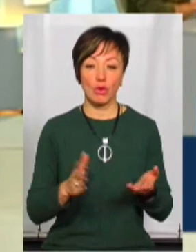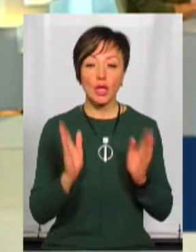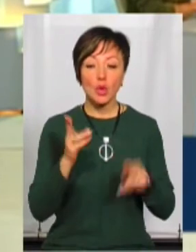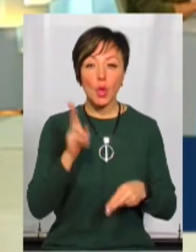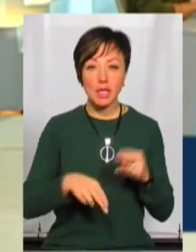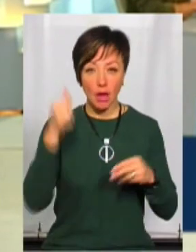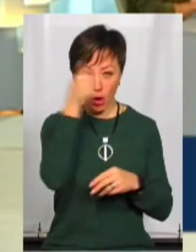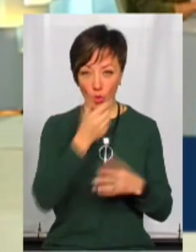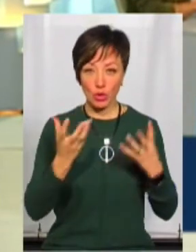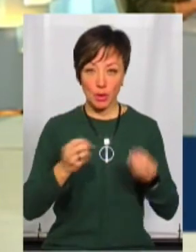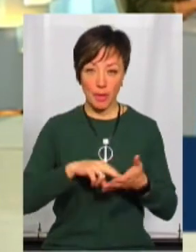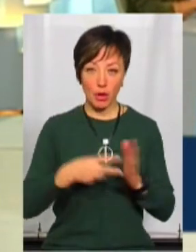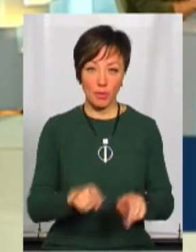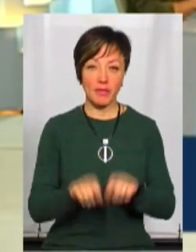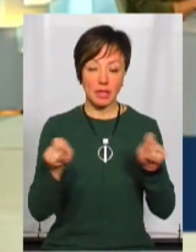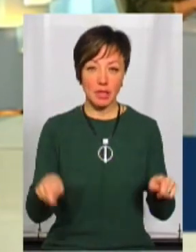до кінця року ми ще